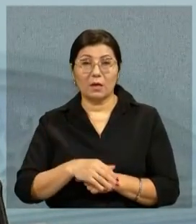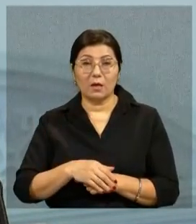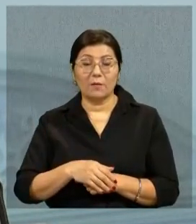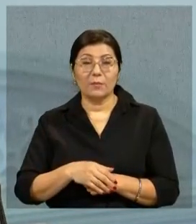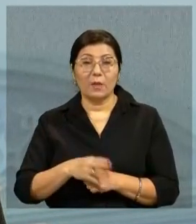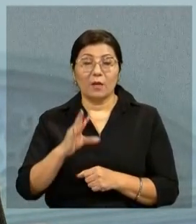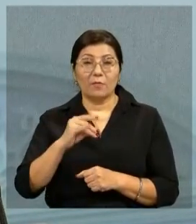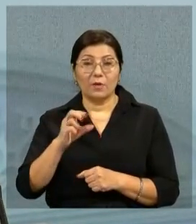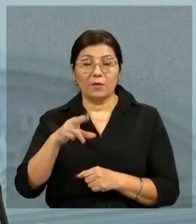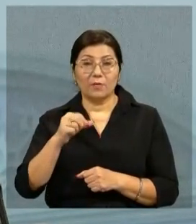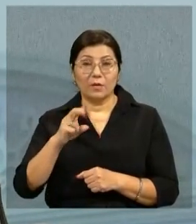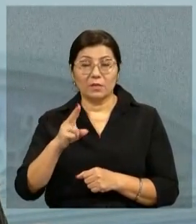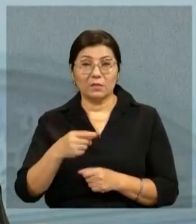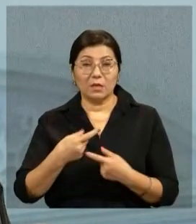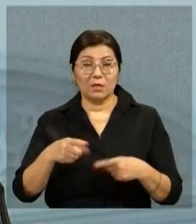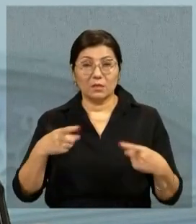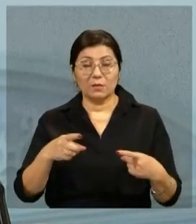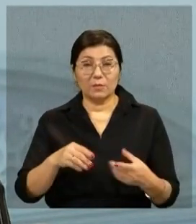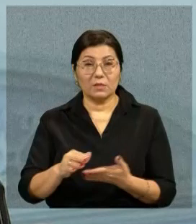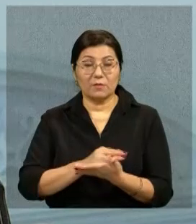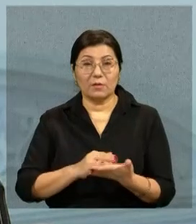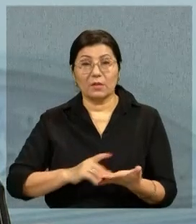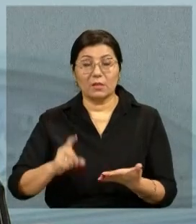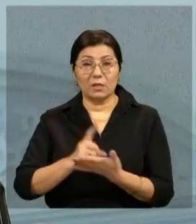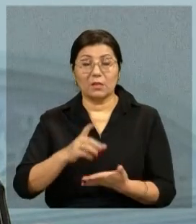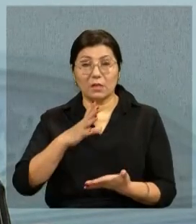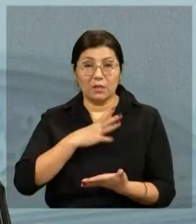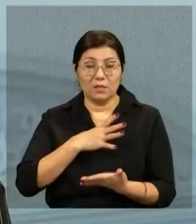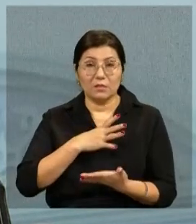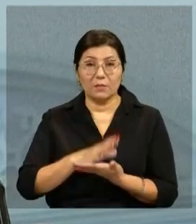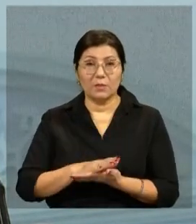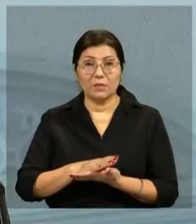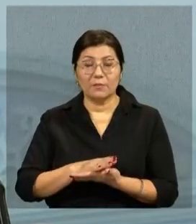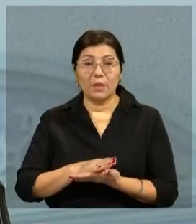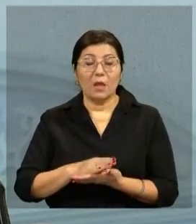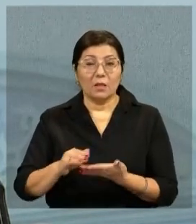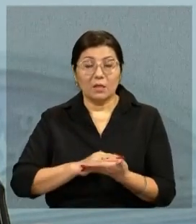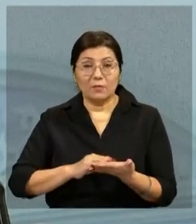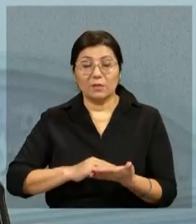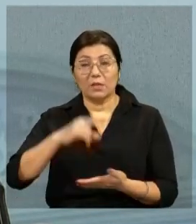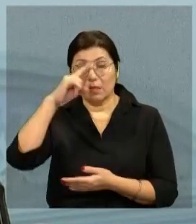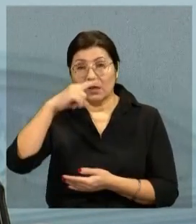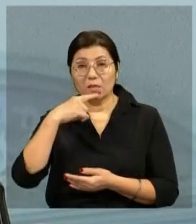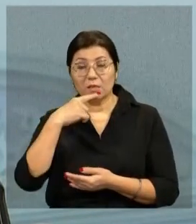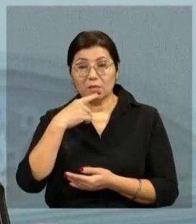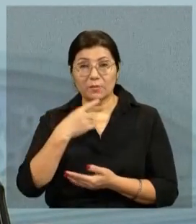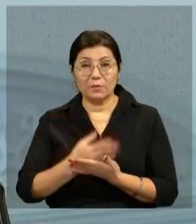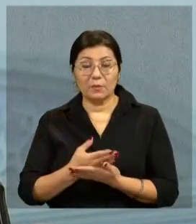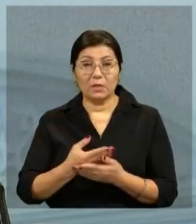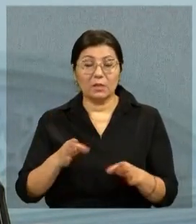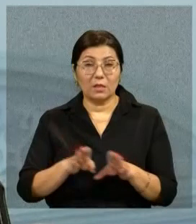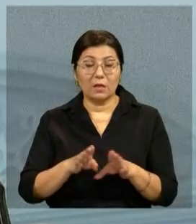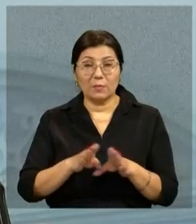вывесках государственных органов и различных организаций. На всех должны присутствовать надписи на государственном языке. Так было